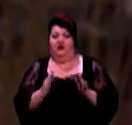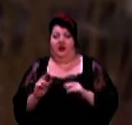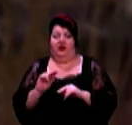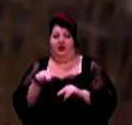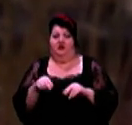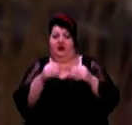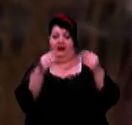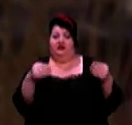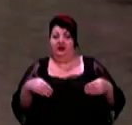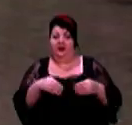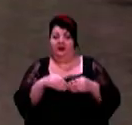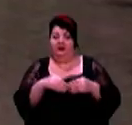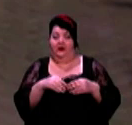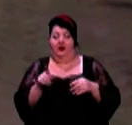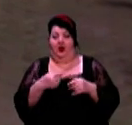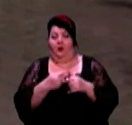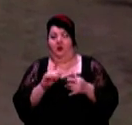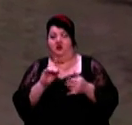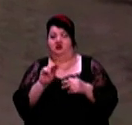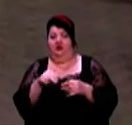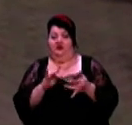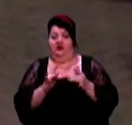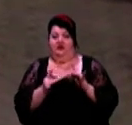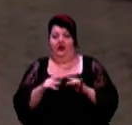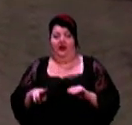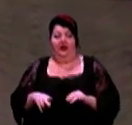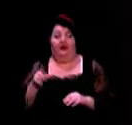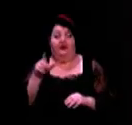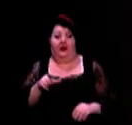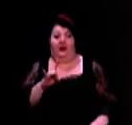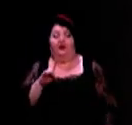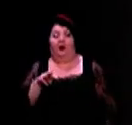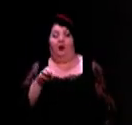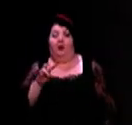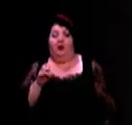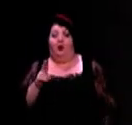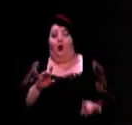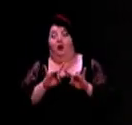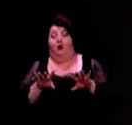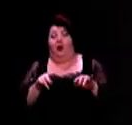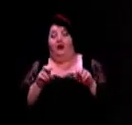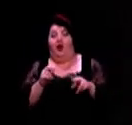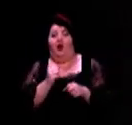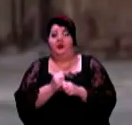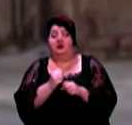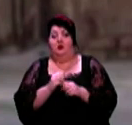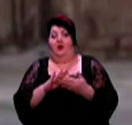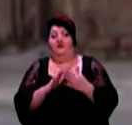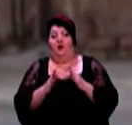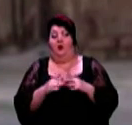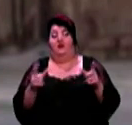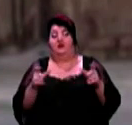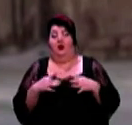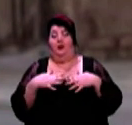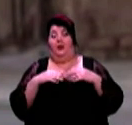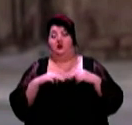скриньку або через онлайн. Директор обласного центру зайнятості Роман Романюк розповідає, як працюють в умовах карантину. Наші